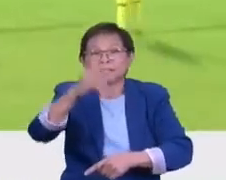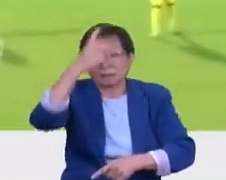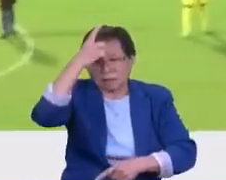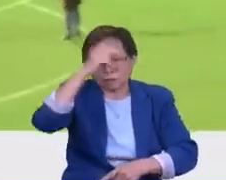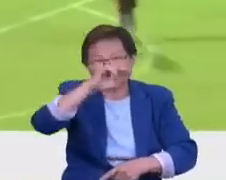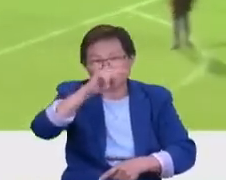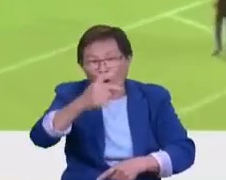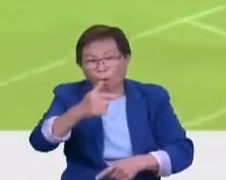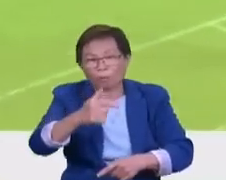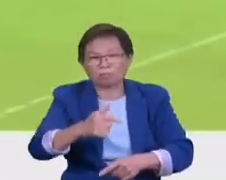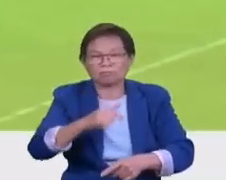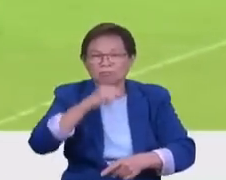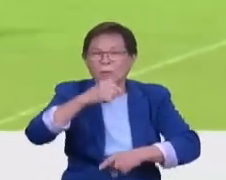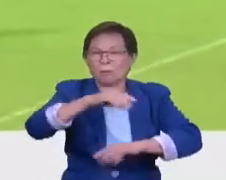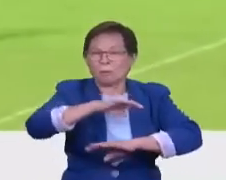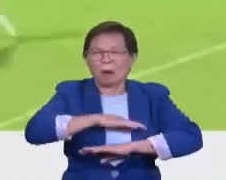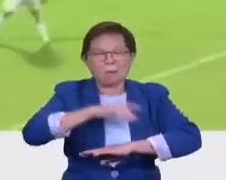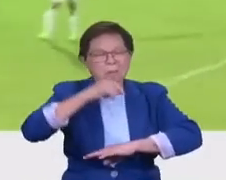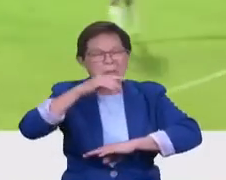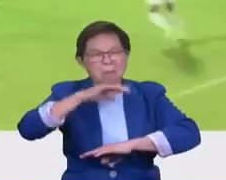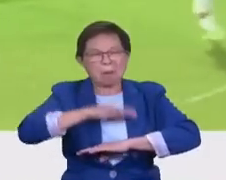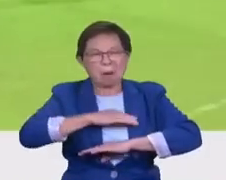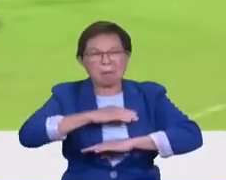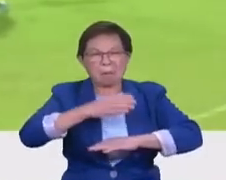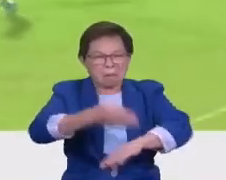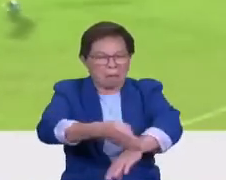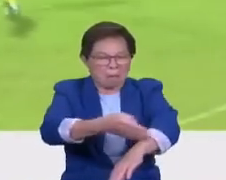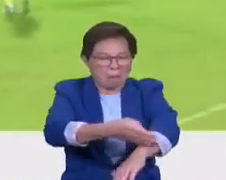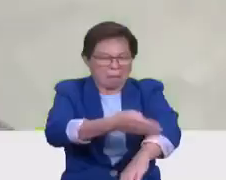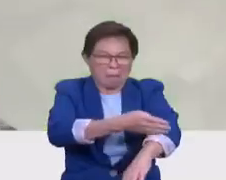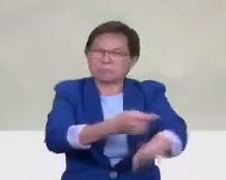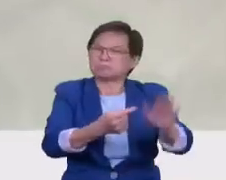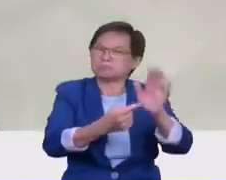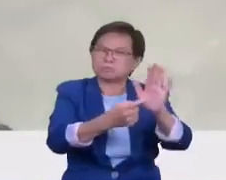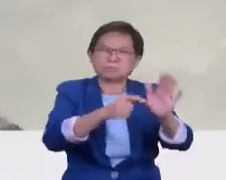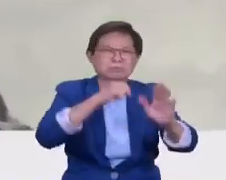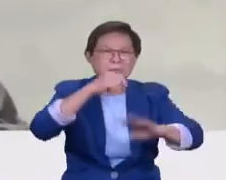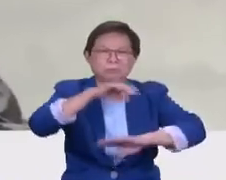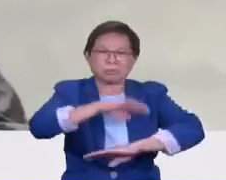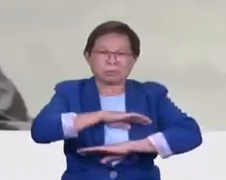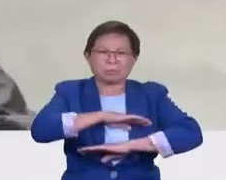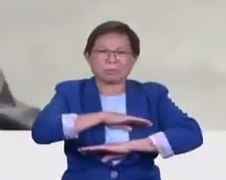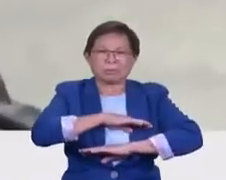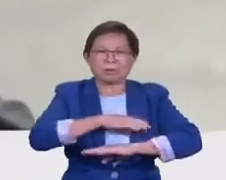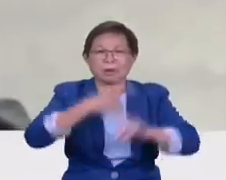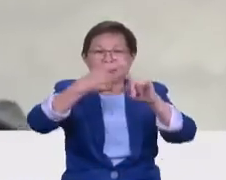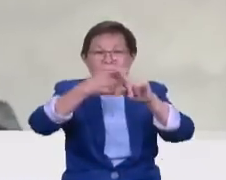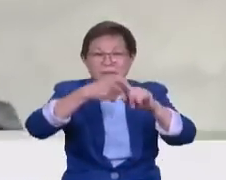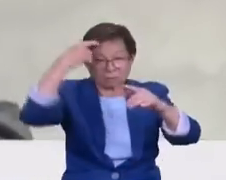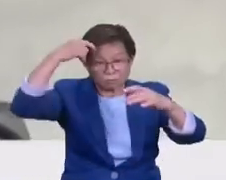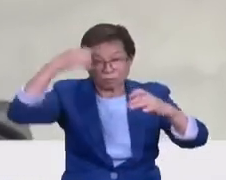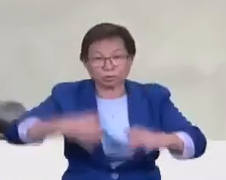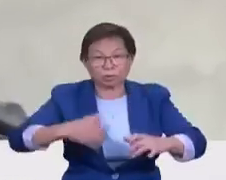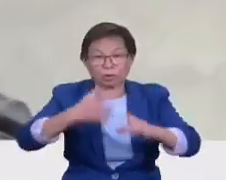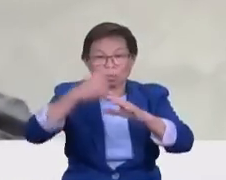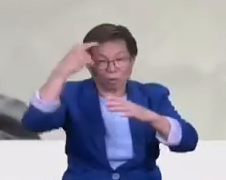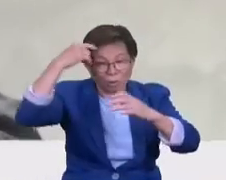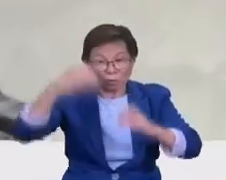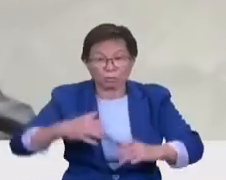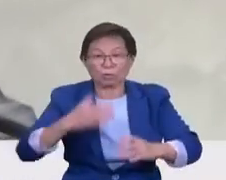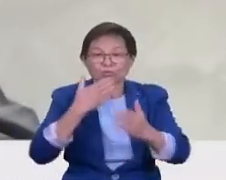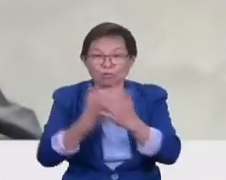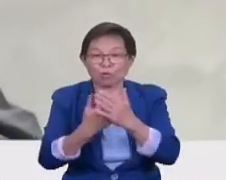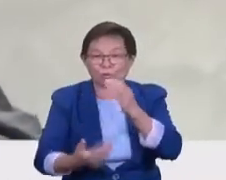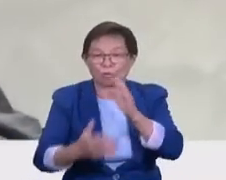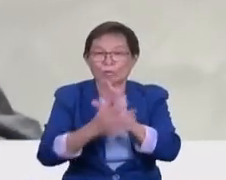bagaimanapun masih tidak berpuas hati dengan prestasi yang ditunjukkan daripada segi keputusan bagus untuk kita